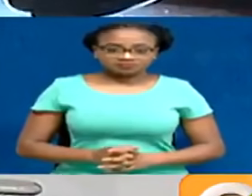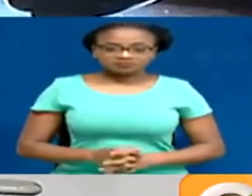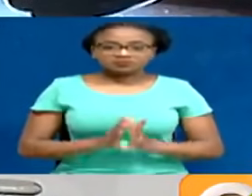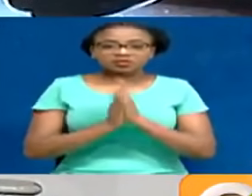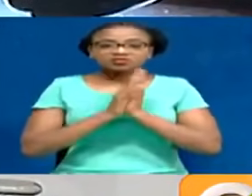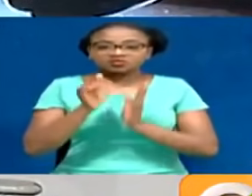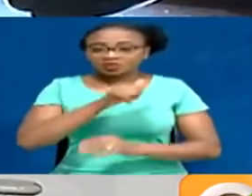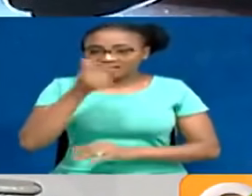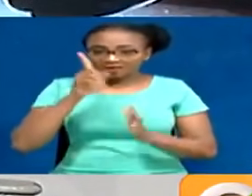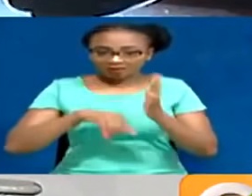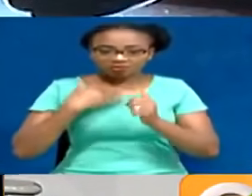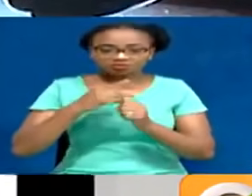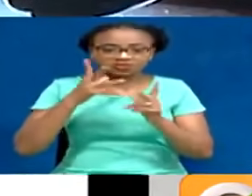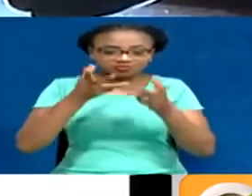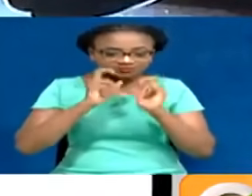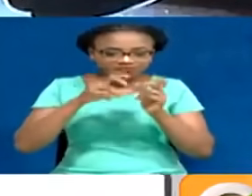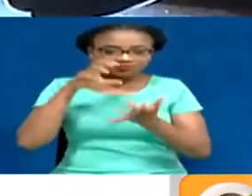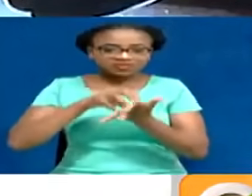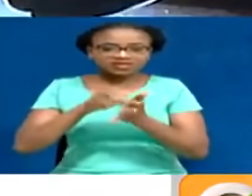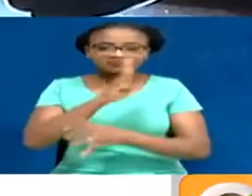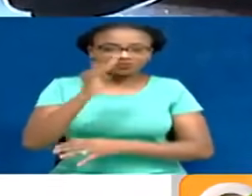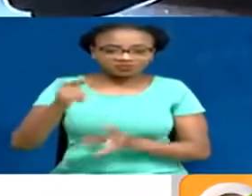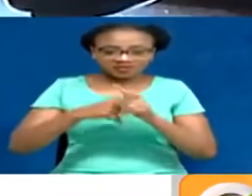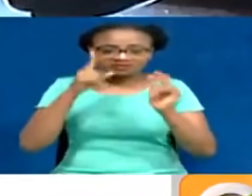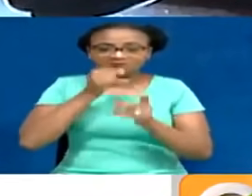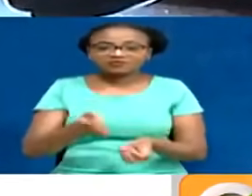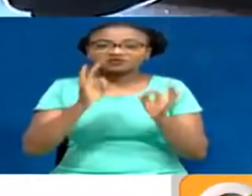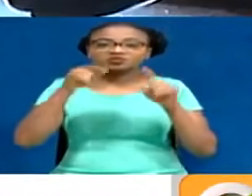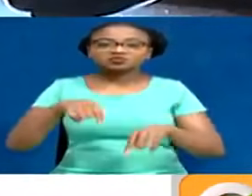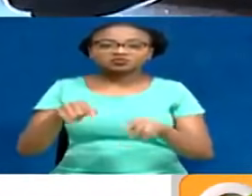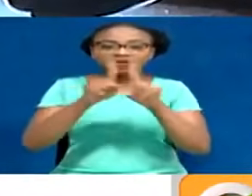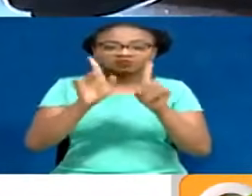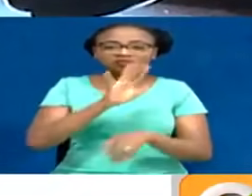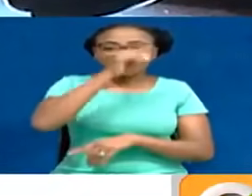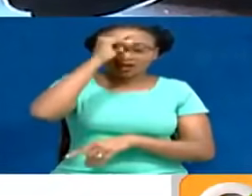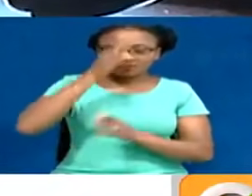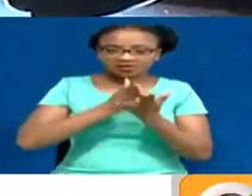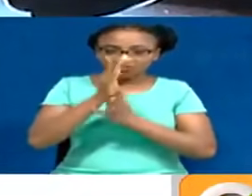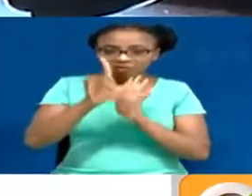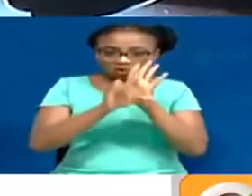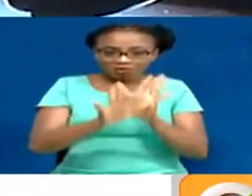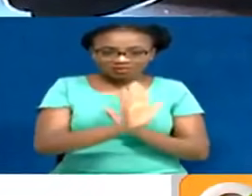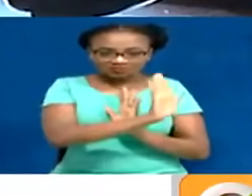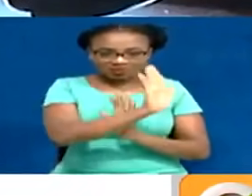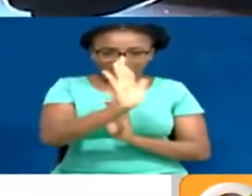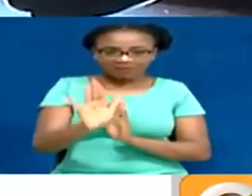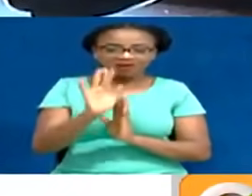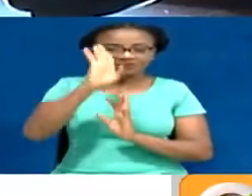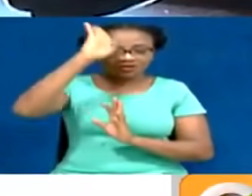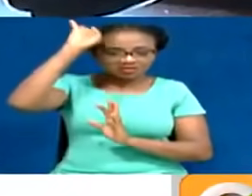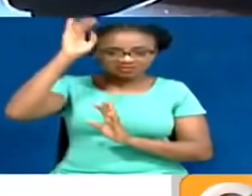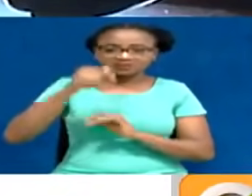Kwingineko, kesi ya kusikiliza rufaa ya BBI imeanza hii leo, huku serikali kupitia mawakili wa mwanasheria